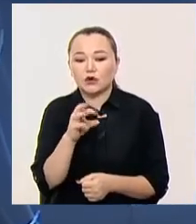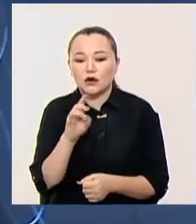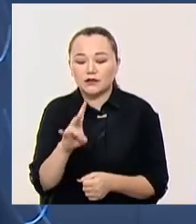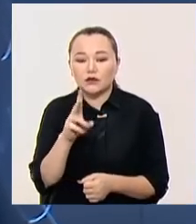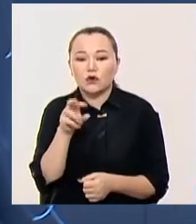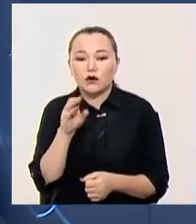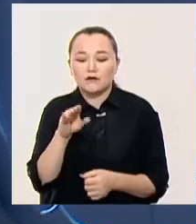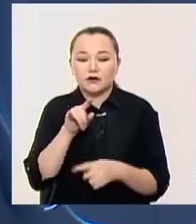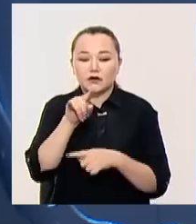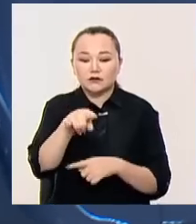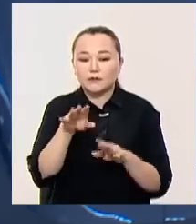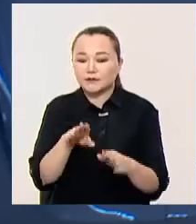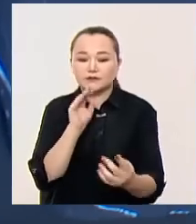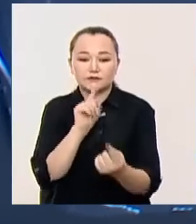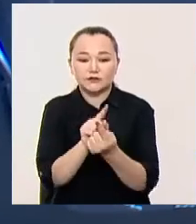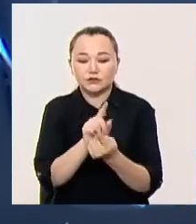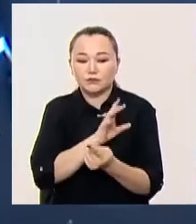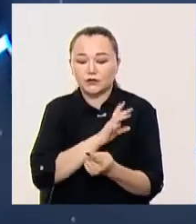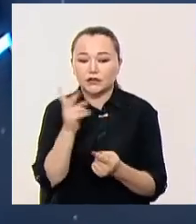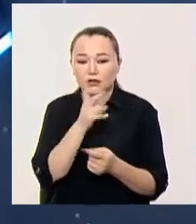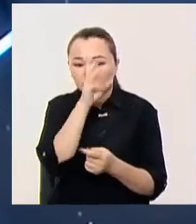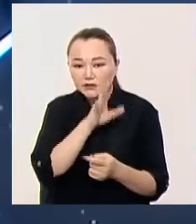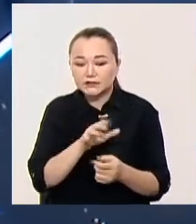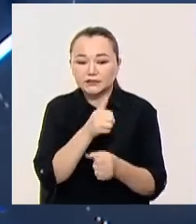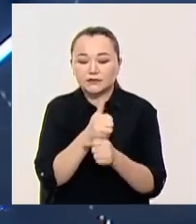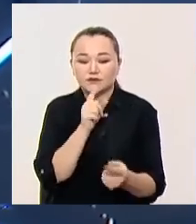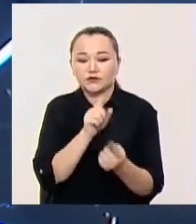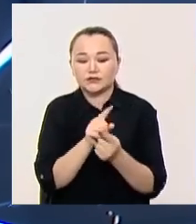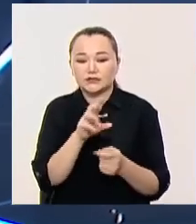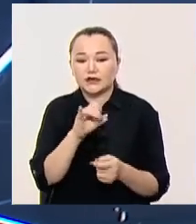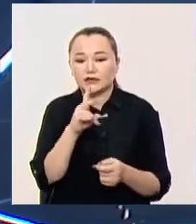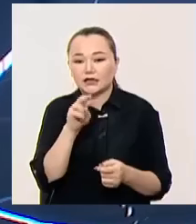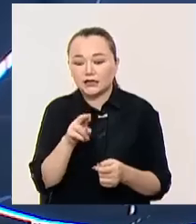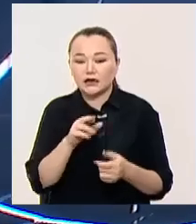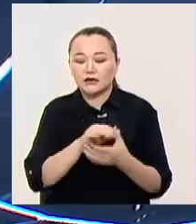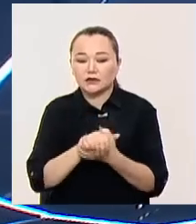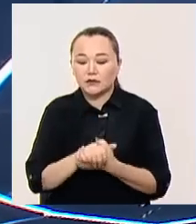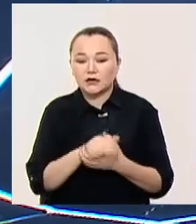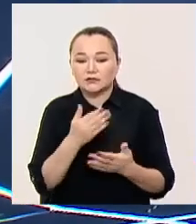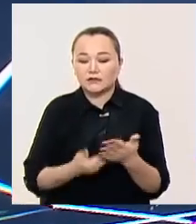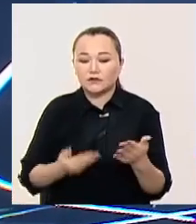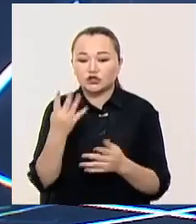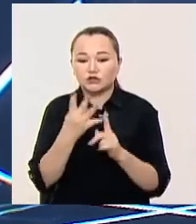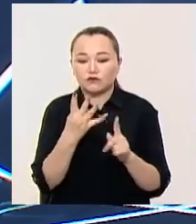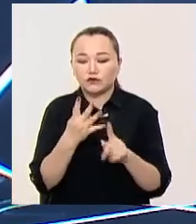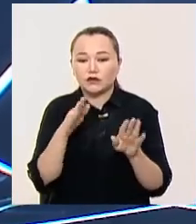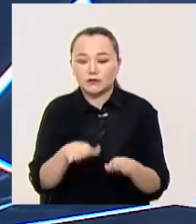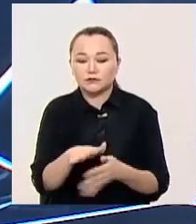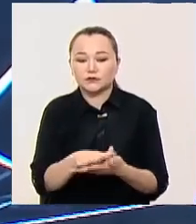Токаев әуежайдан күтүп алды. Сондай-ақ екі ел президентінің кездесуі стратегиялық ынтымақтастық кеңесінің 4-ші отырысында